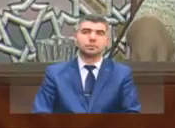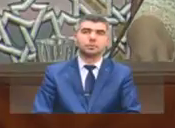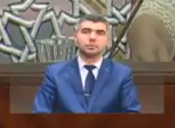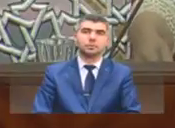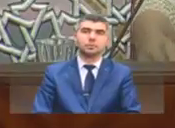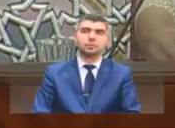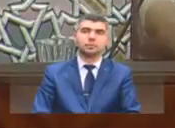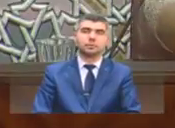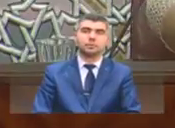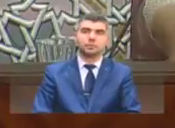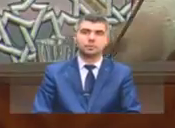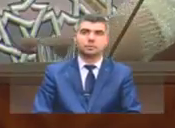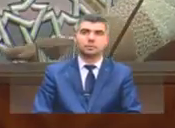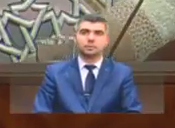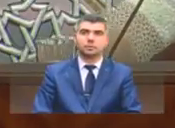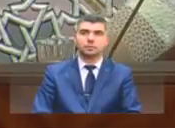تفضل